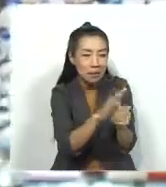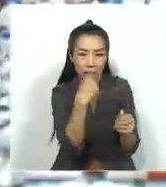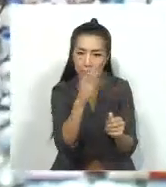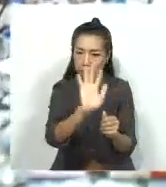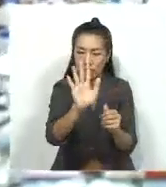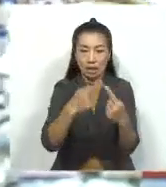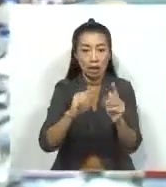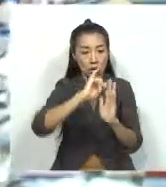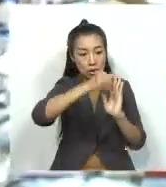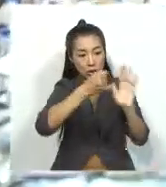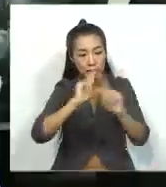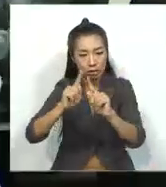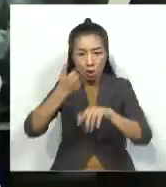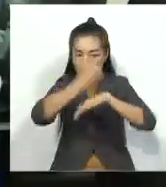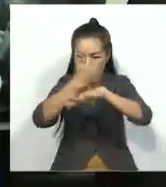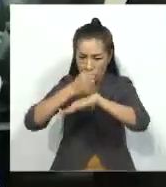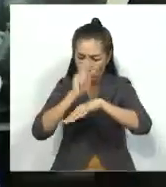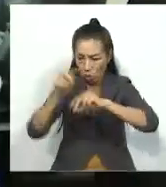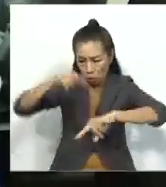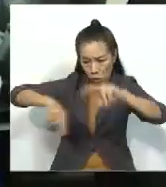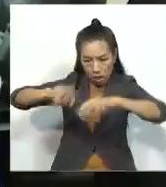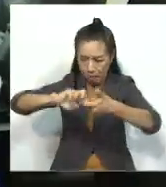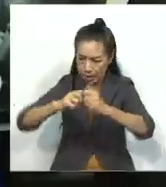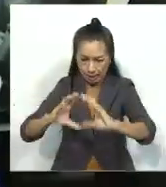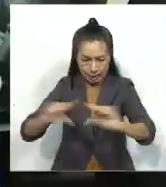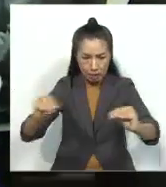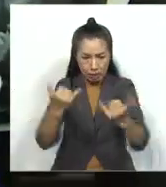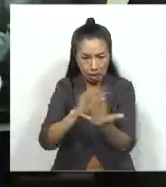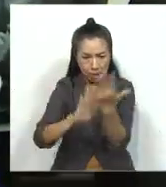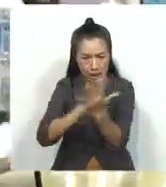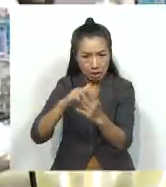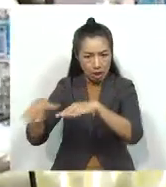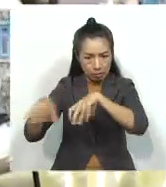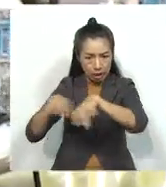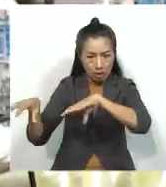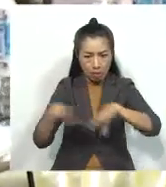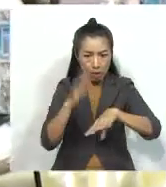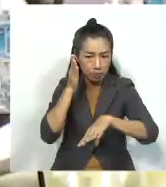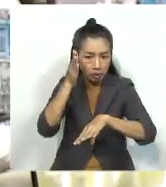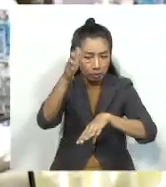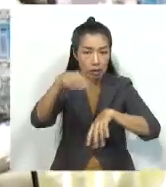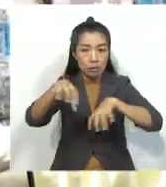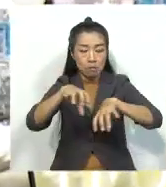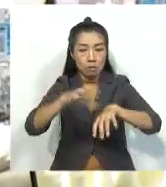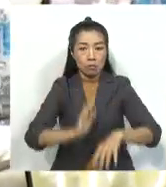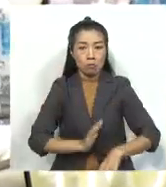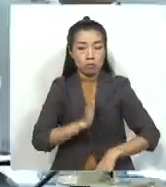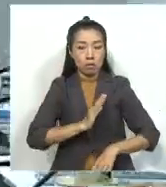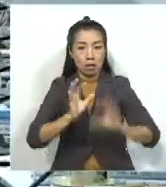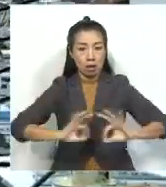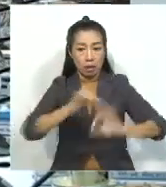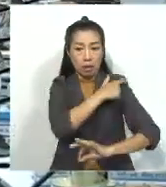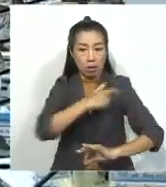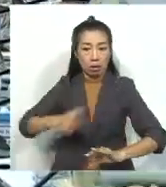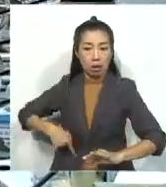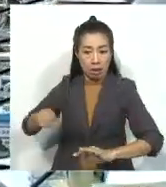ราชการทุกจังหวัดต้องดูแลบ้านเมืองให้สงบเรียบร้อยเพราะประเทศกำลังเตรียมความพร้อมในการจัดพระราชพิธีสำคัญและเตรียมความพร้อมเข้